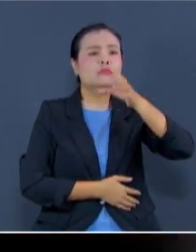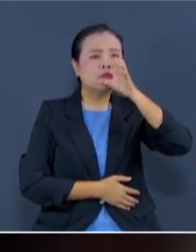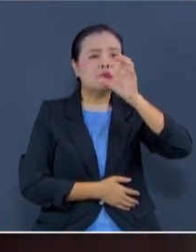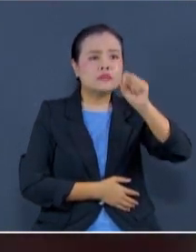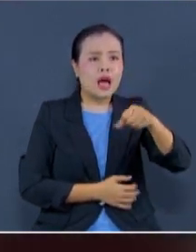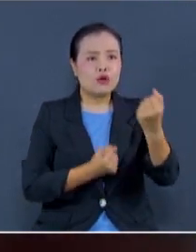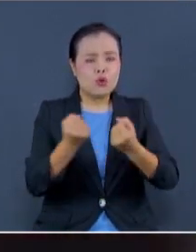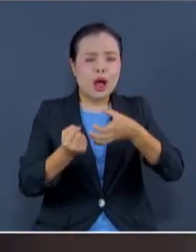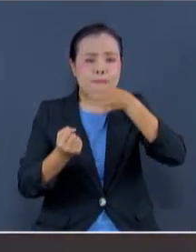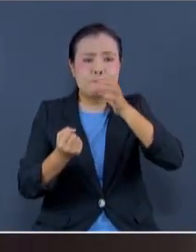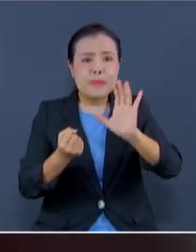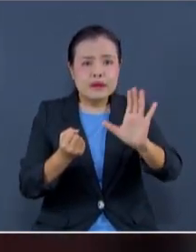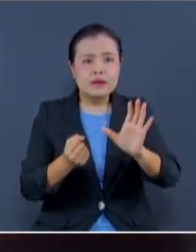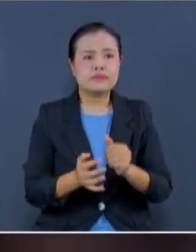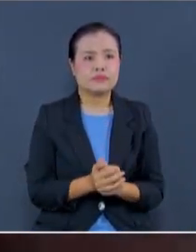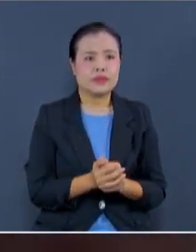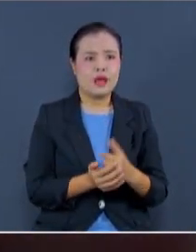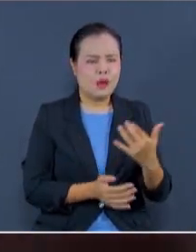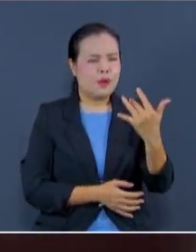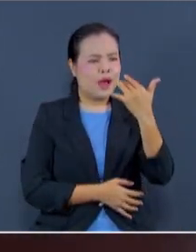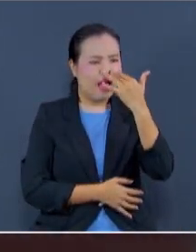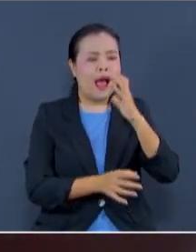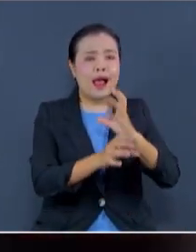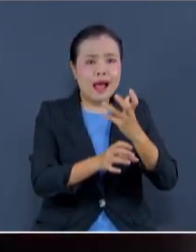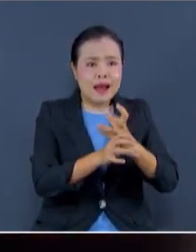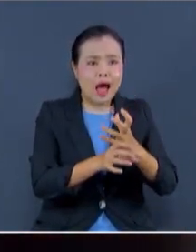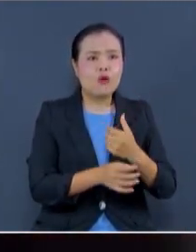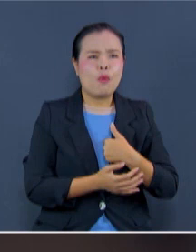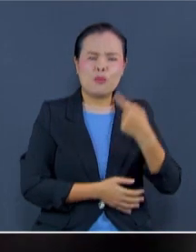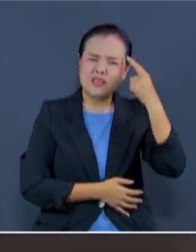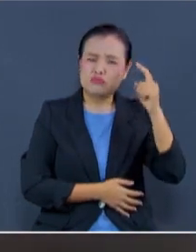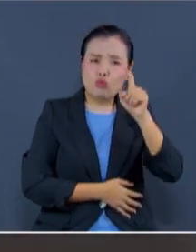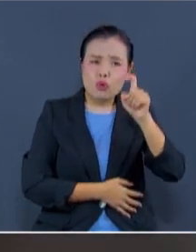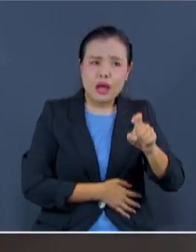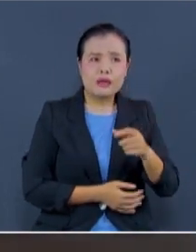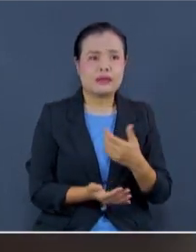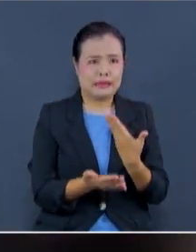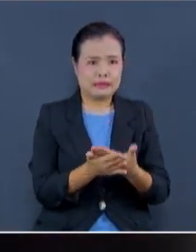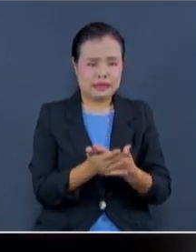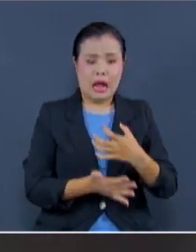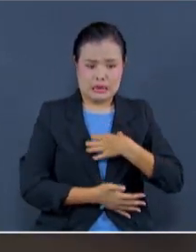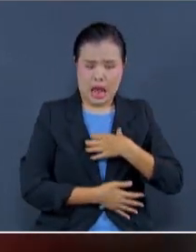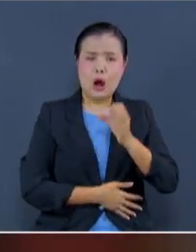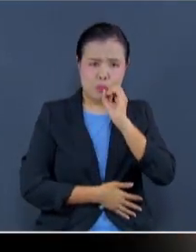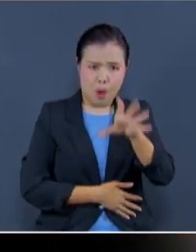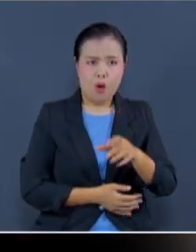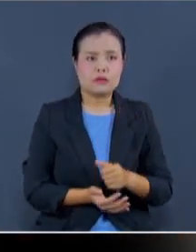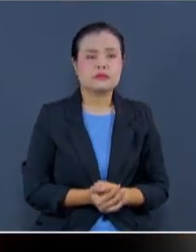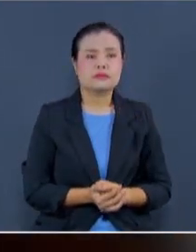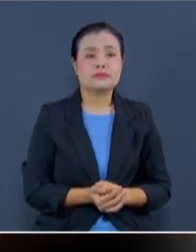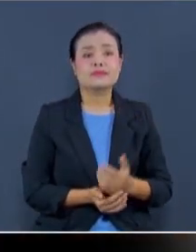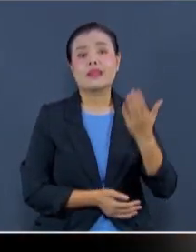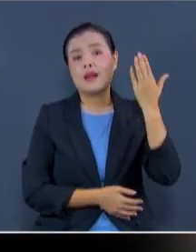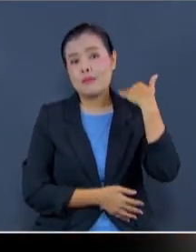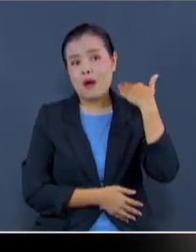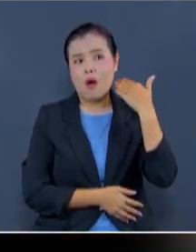คนขับก็ไม่ดื่ม ก็นั่นแหละพี่พอดีผมได้กลิ่นแอลกอฮอล์มันเห็นต้องสงสัยผมก็ เล่าอยากได้เติมบอก นี่คลิปวันก่